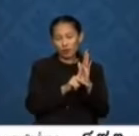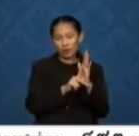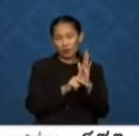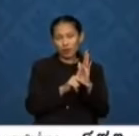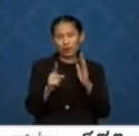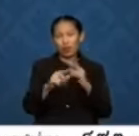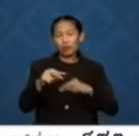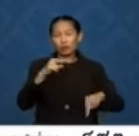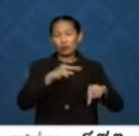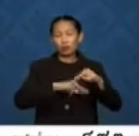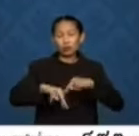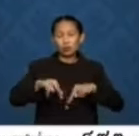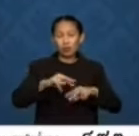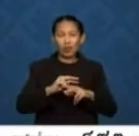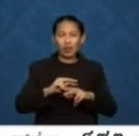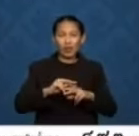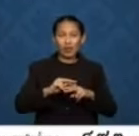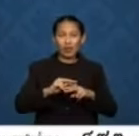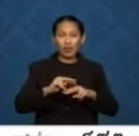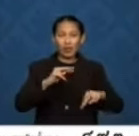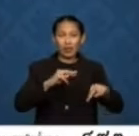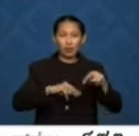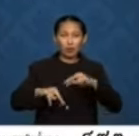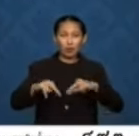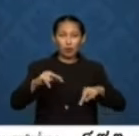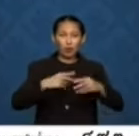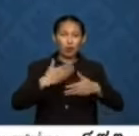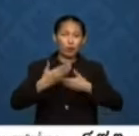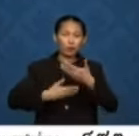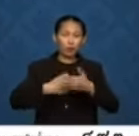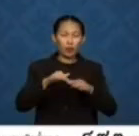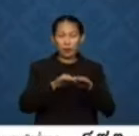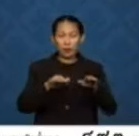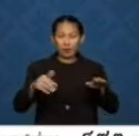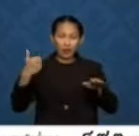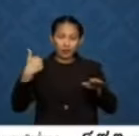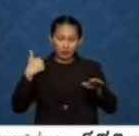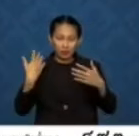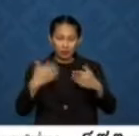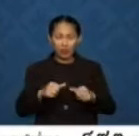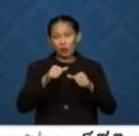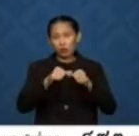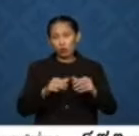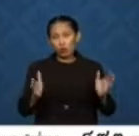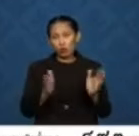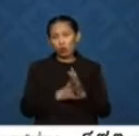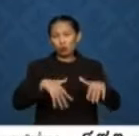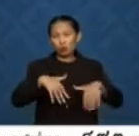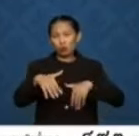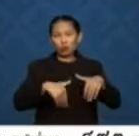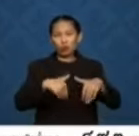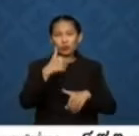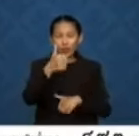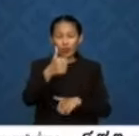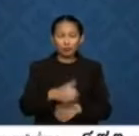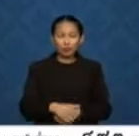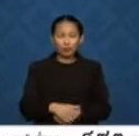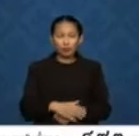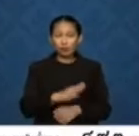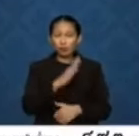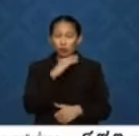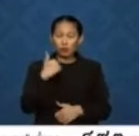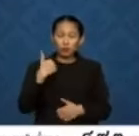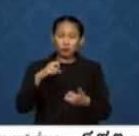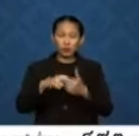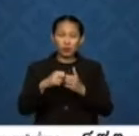ที่จะควบคุมและกำกับดูแลธุรกิจให้มีมาตรฐานและสามารถอยู่ร่วมกับชุมชนได้ถึงแม้จะได้มีการ